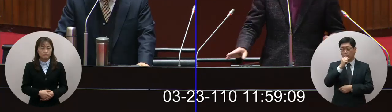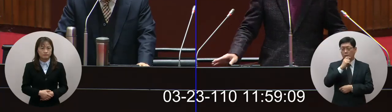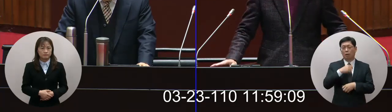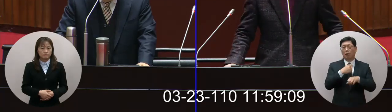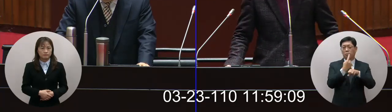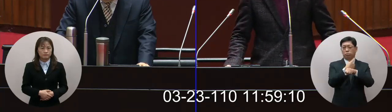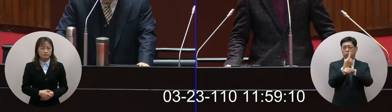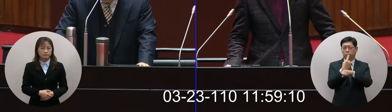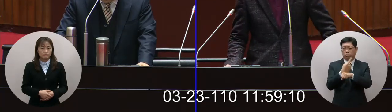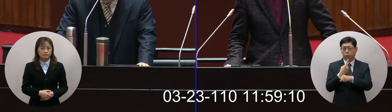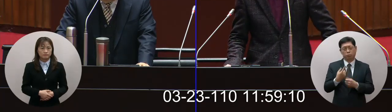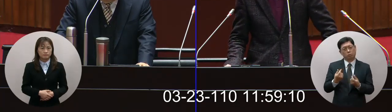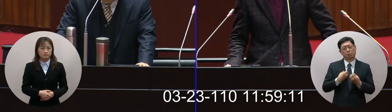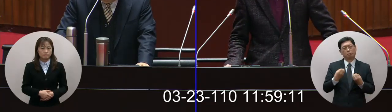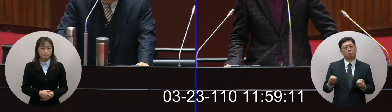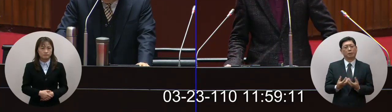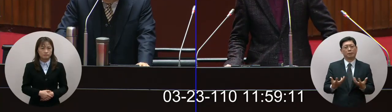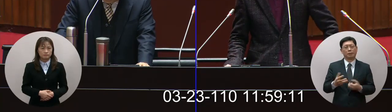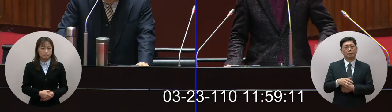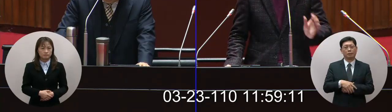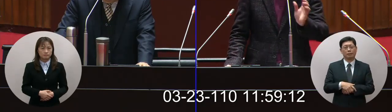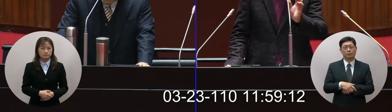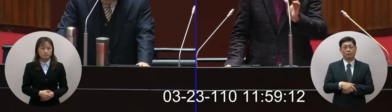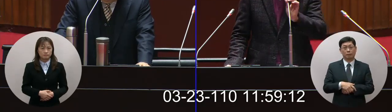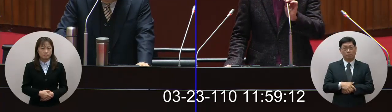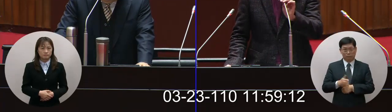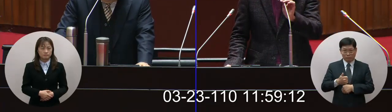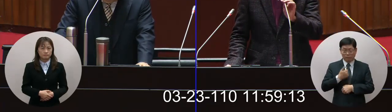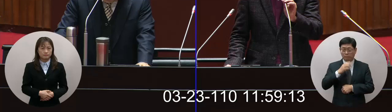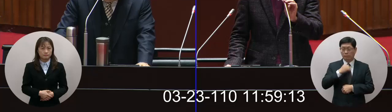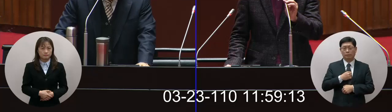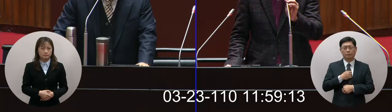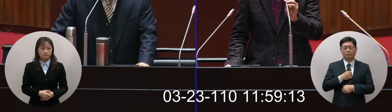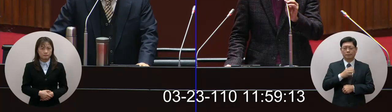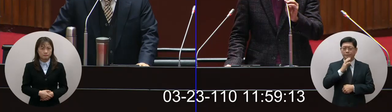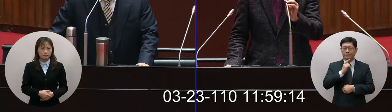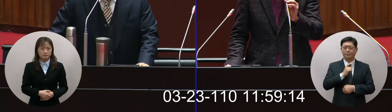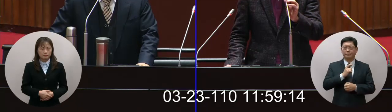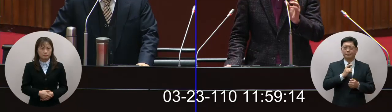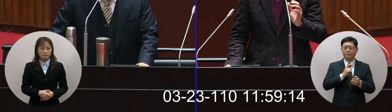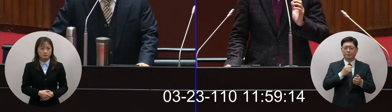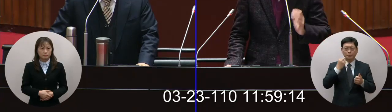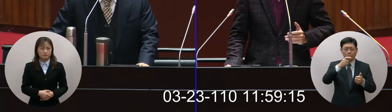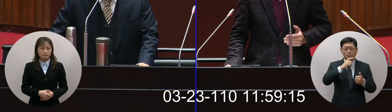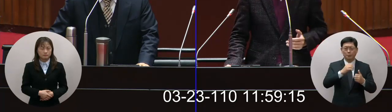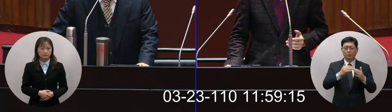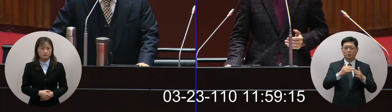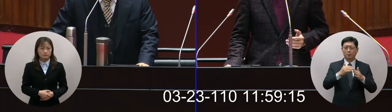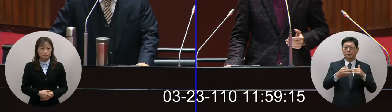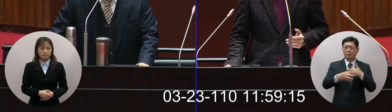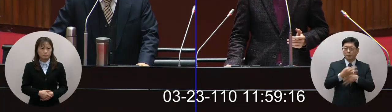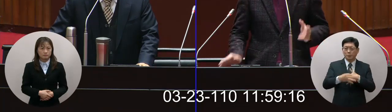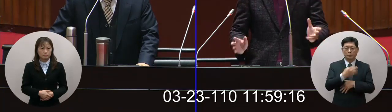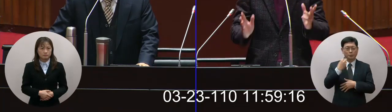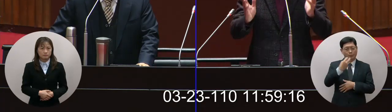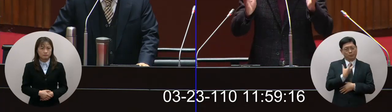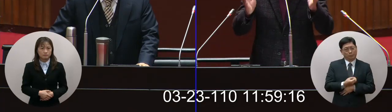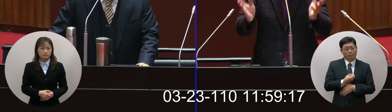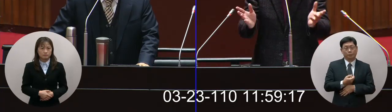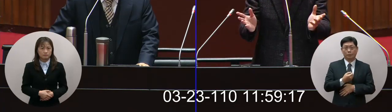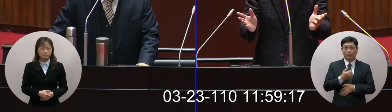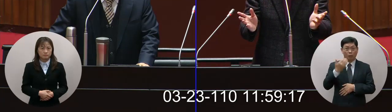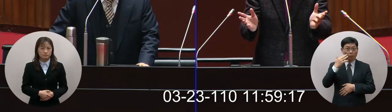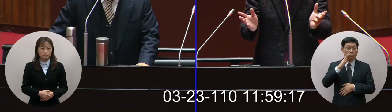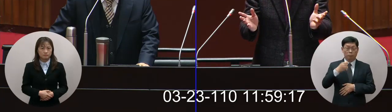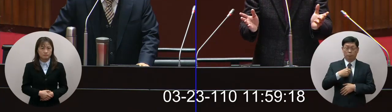机啊这个空难事件频传哈，事实上我们为家属感到非常的痛心啊，因为每出